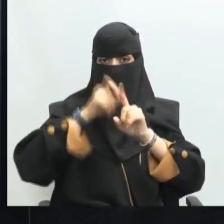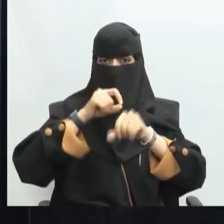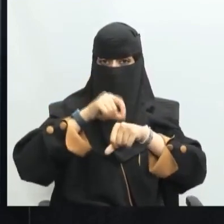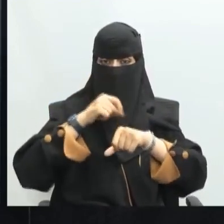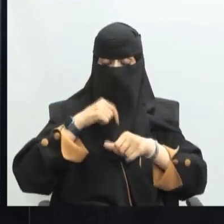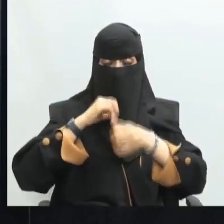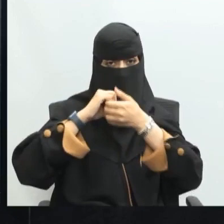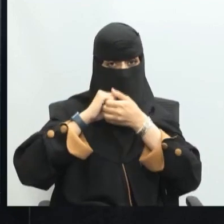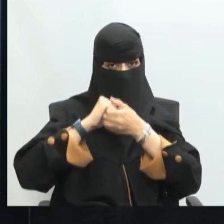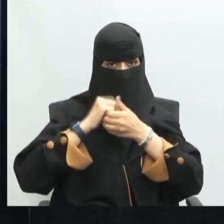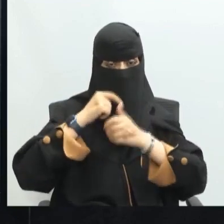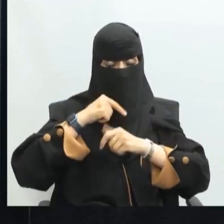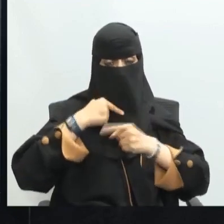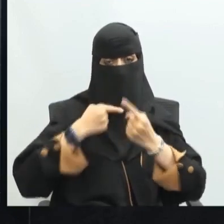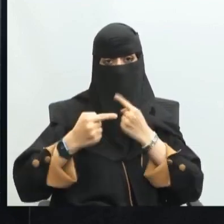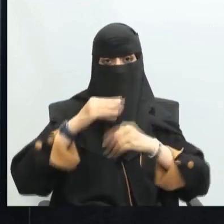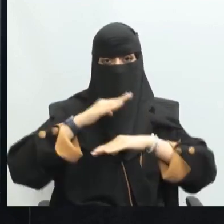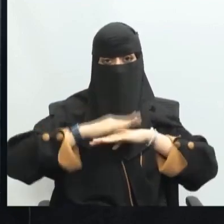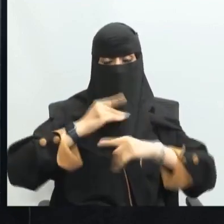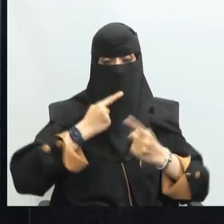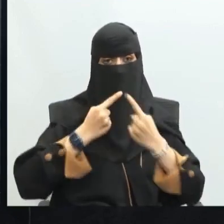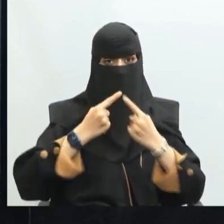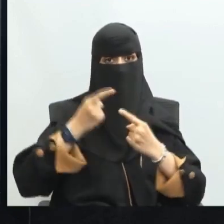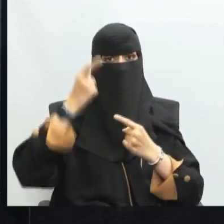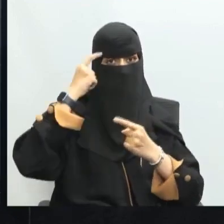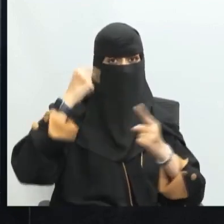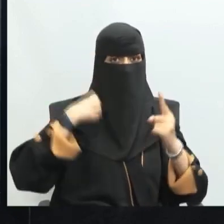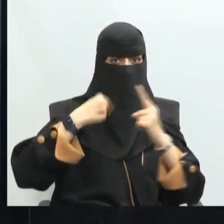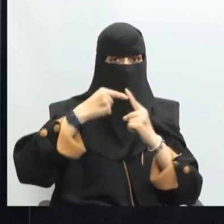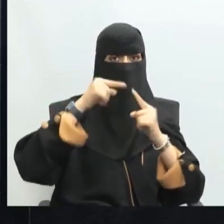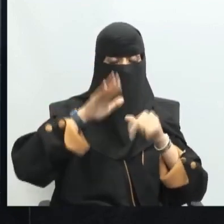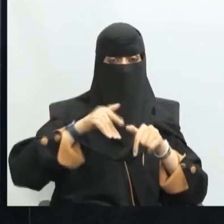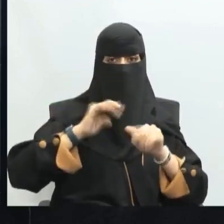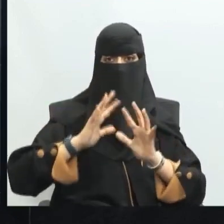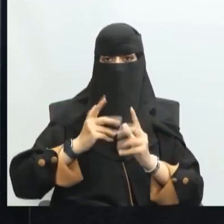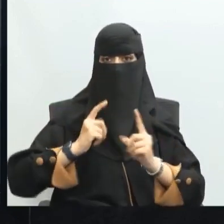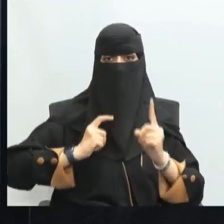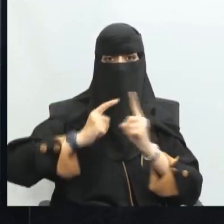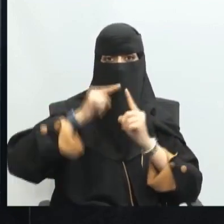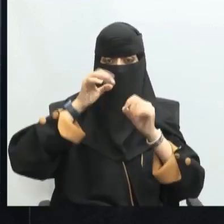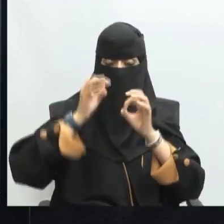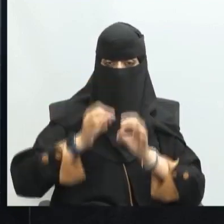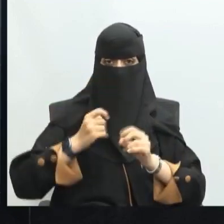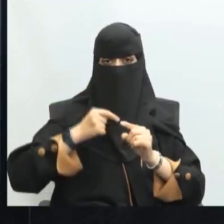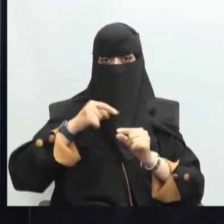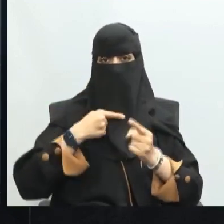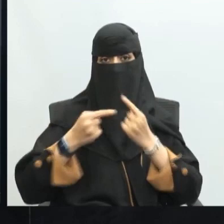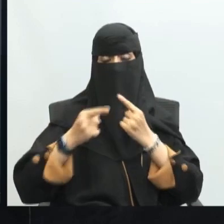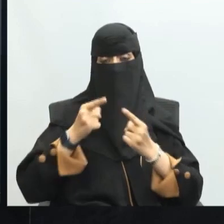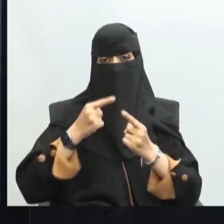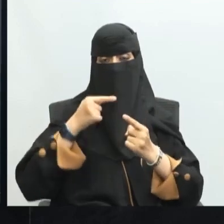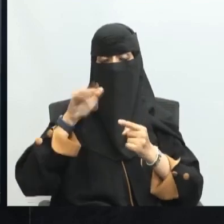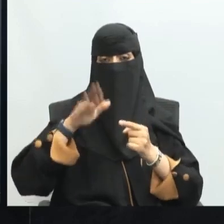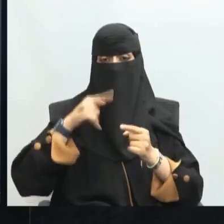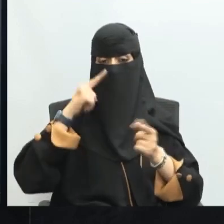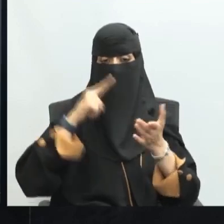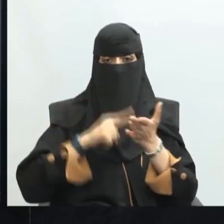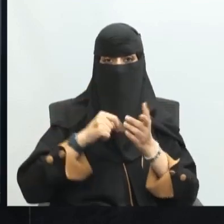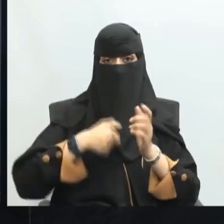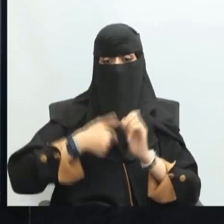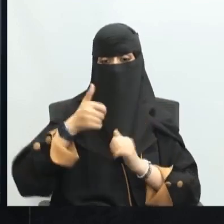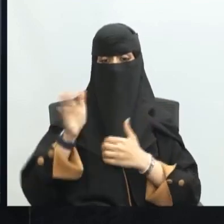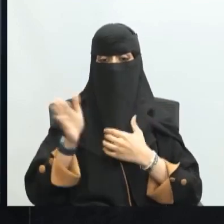متمسكا باداب الحوار يعي اهداف الحوار وما يحقق او ما يتحقق من الحوار الناجح